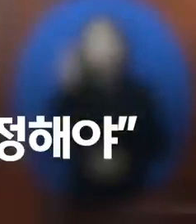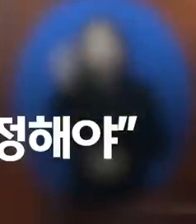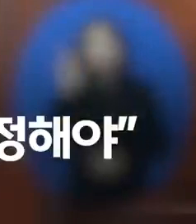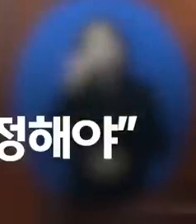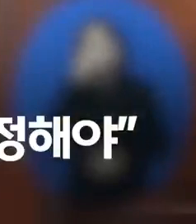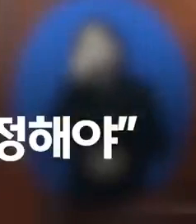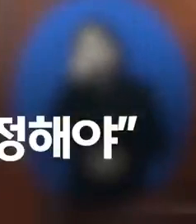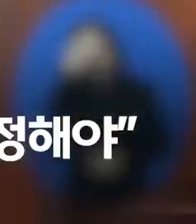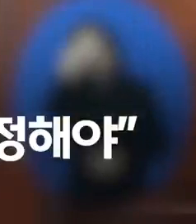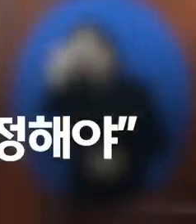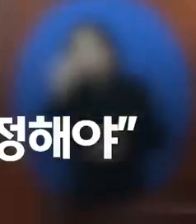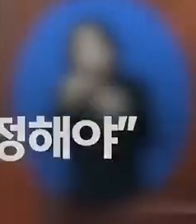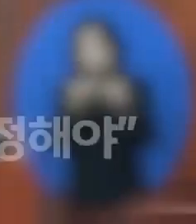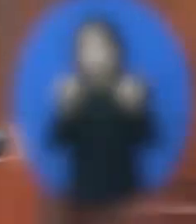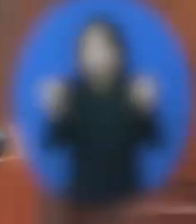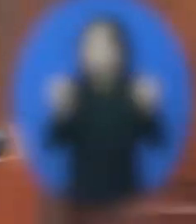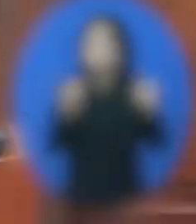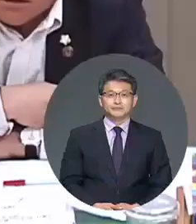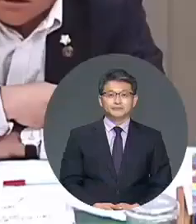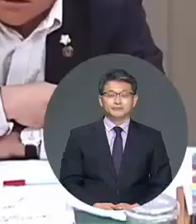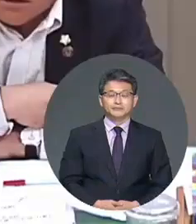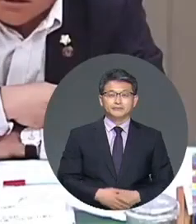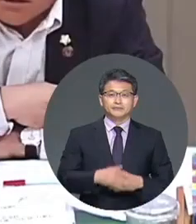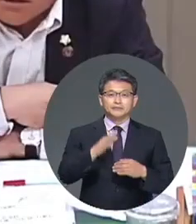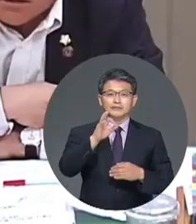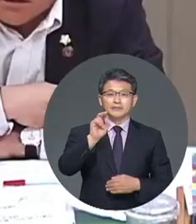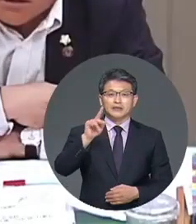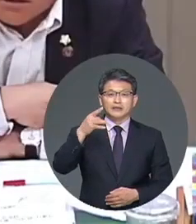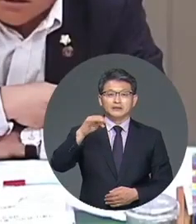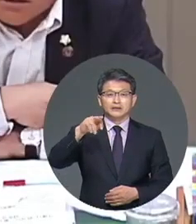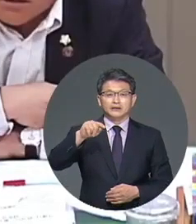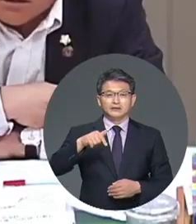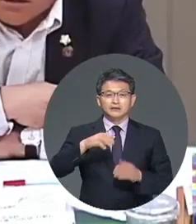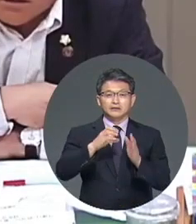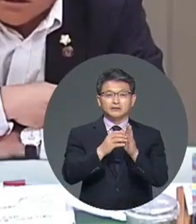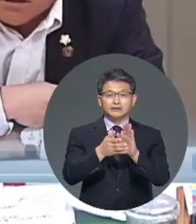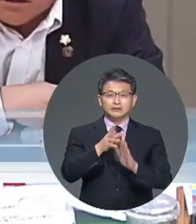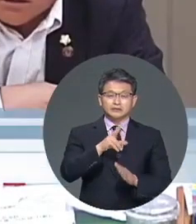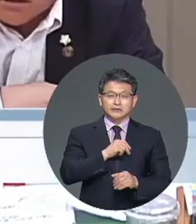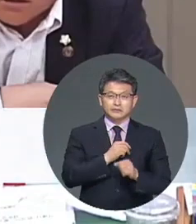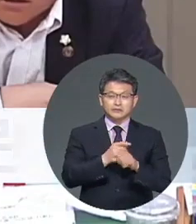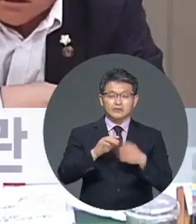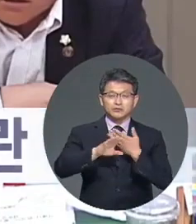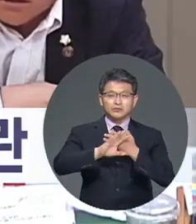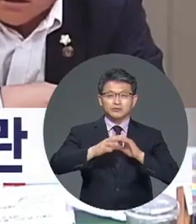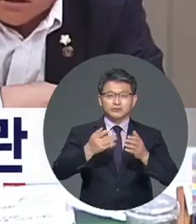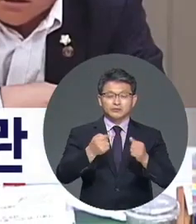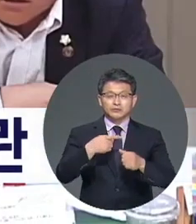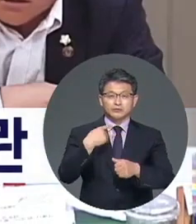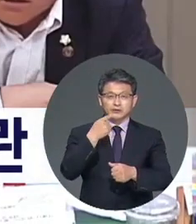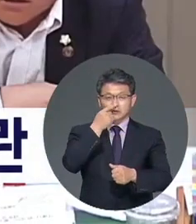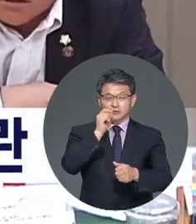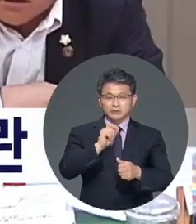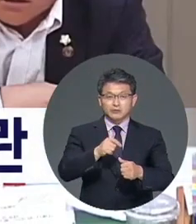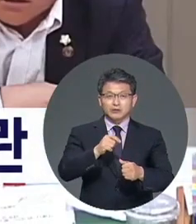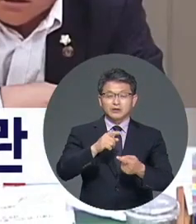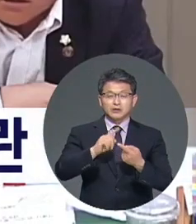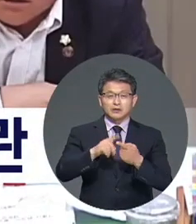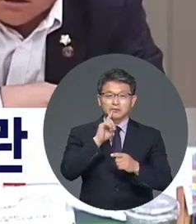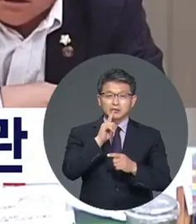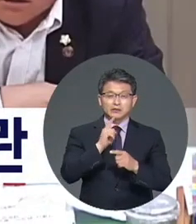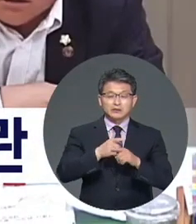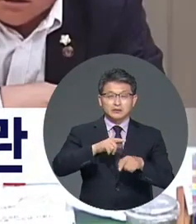행위를 시정해 달라고 촉구했습니다 양태석 거제시의원이 최근 외국인 노동자를 비하하는 발언으로